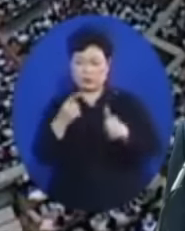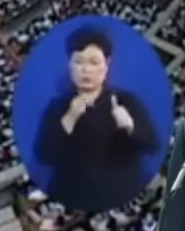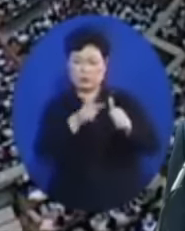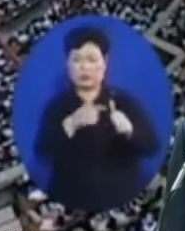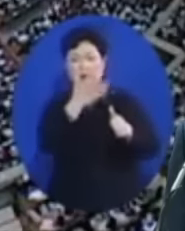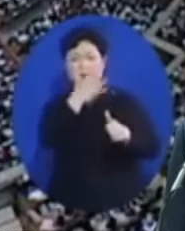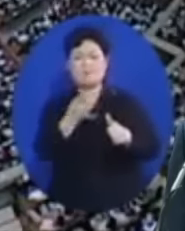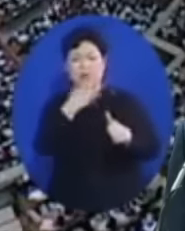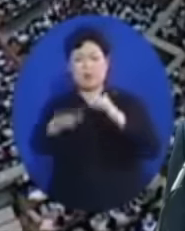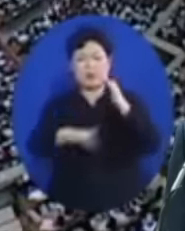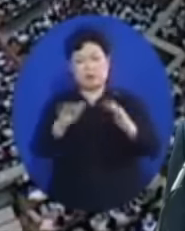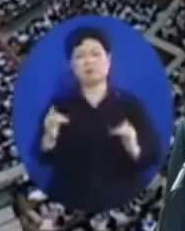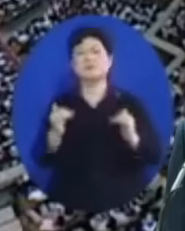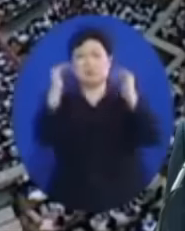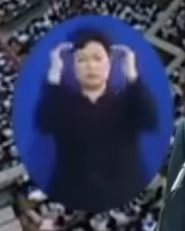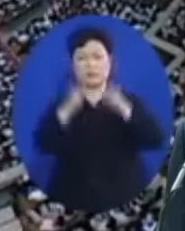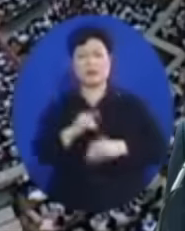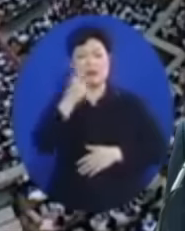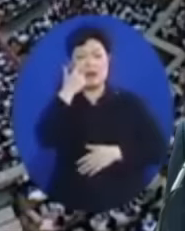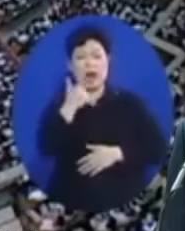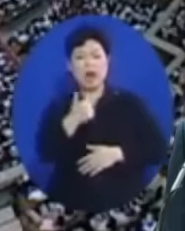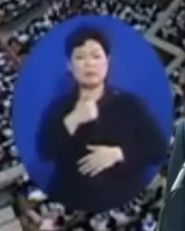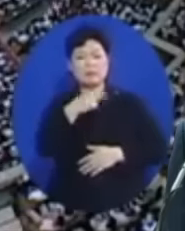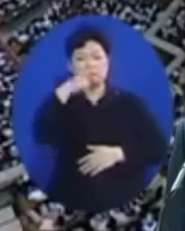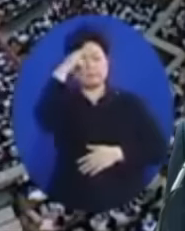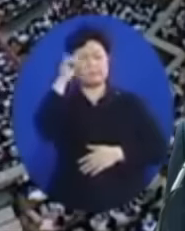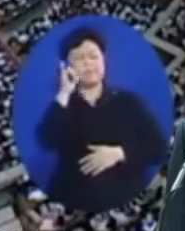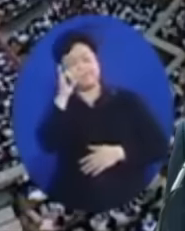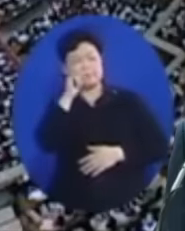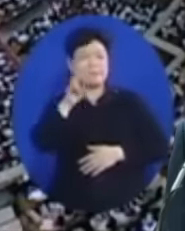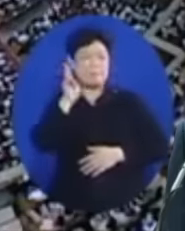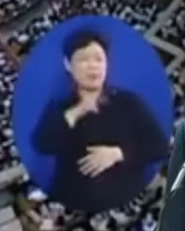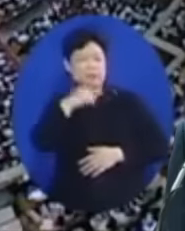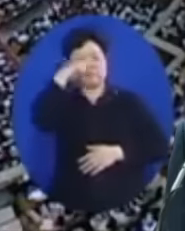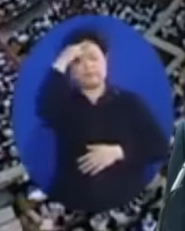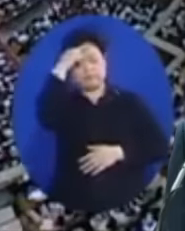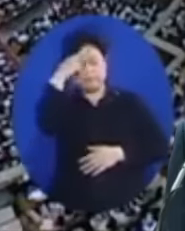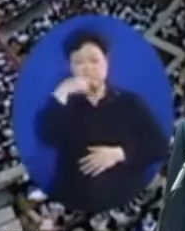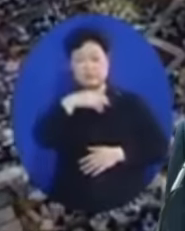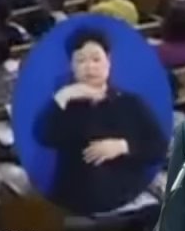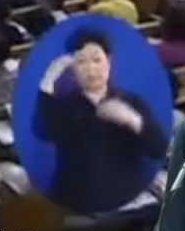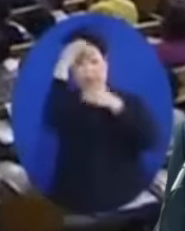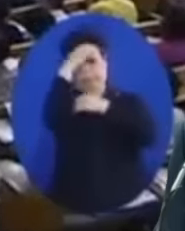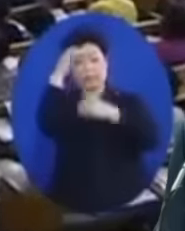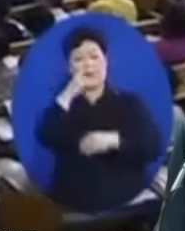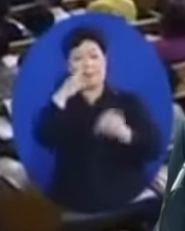불행한 가정에서 자랐습니다. 아버지는 알코올 중독자로 매일 술을 마시고 어머니를 때렸습니다.